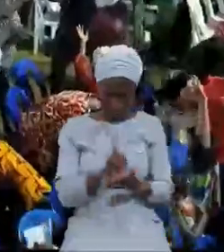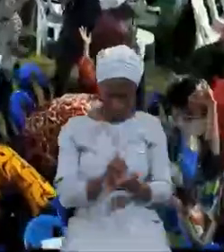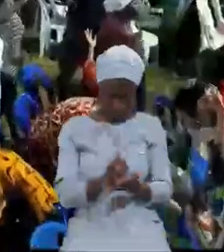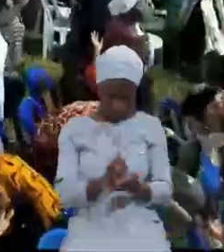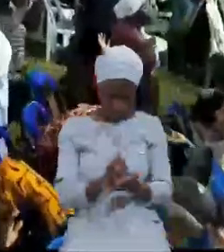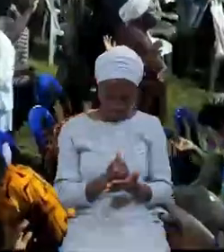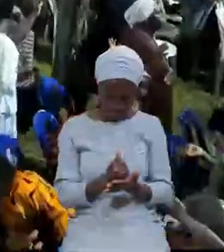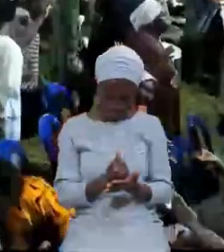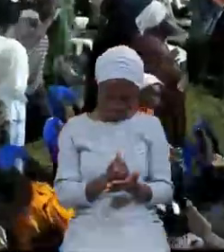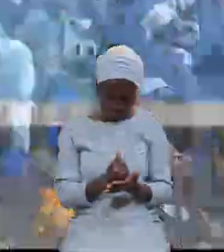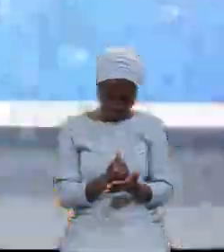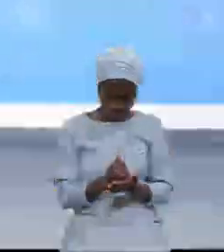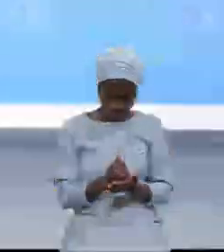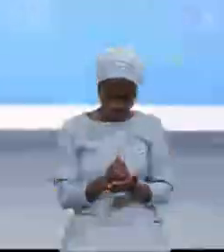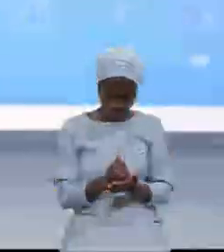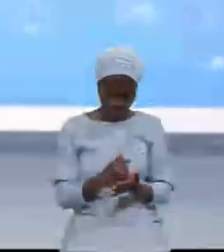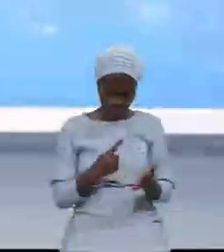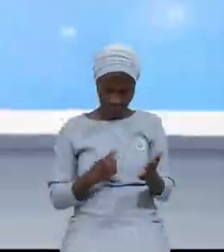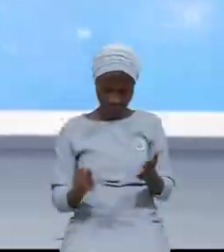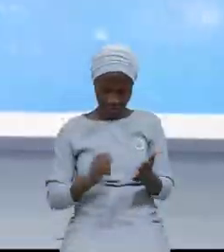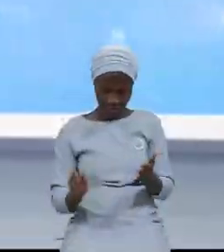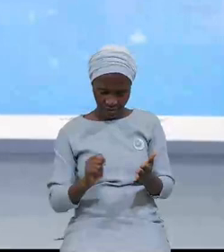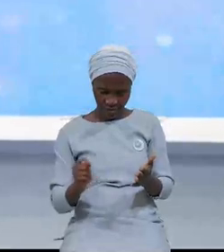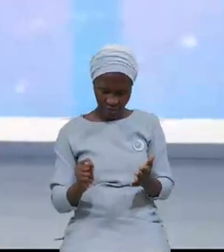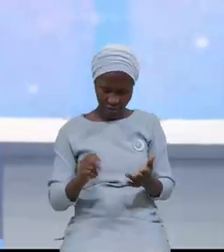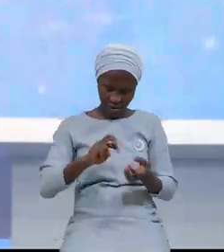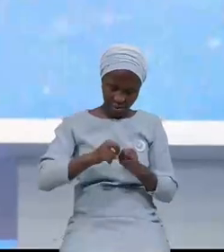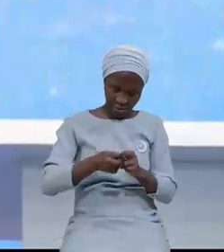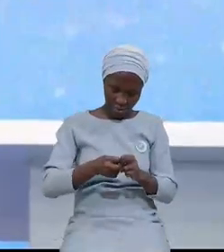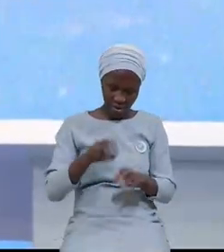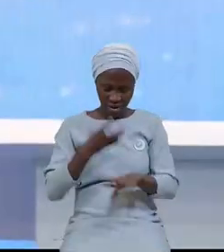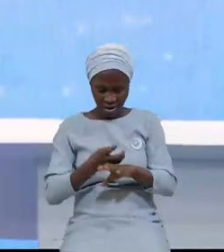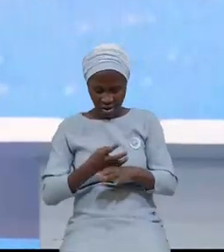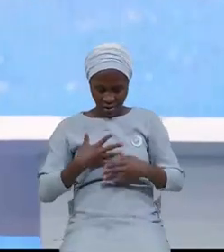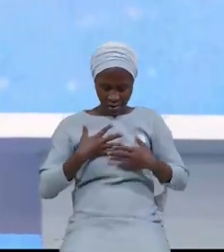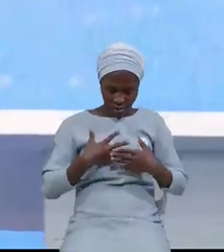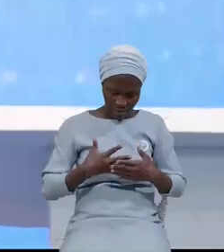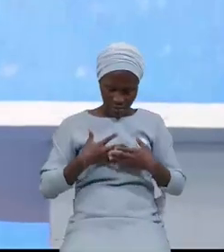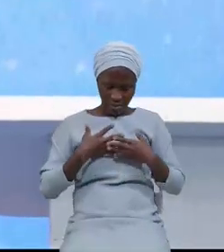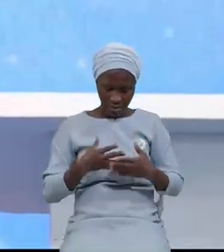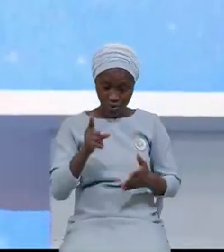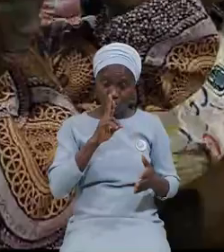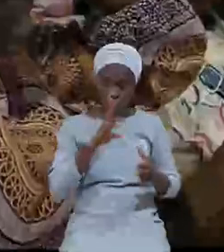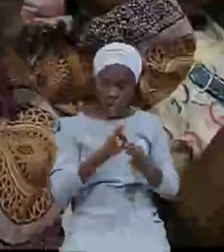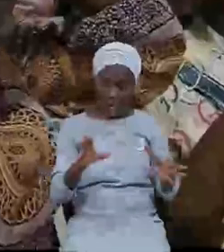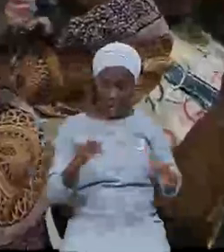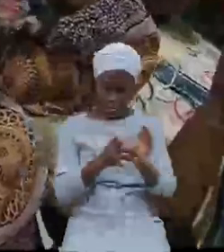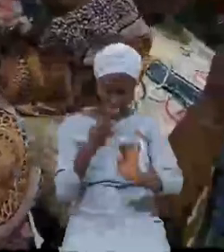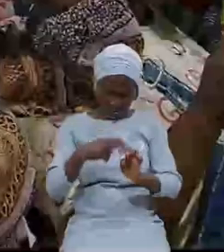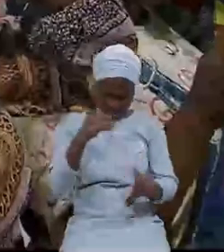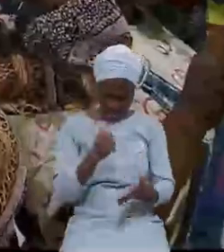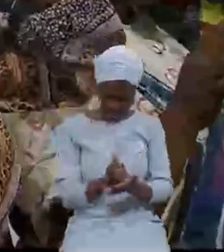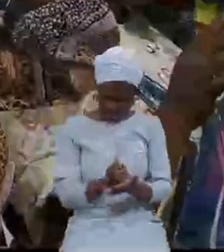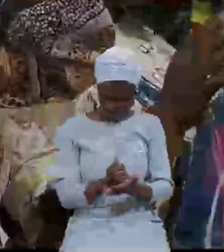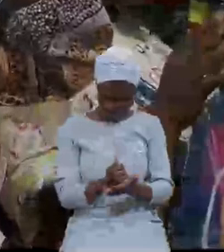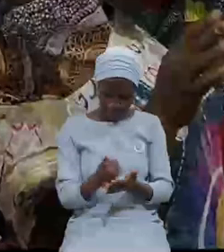de Jésus problème respiratoire resp problème difficulté à respirer tu es libéré au